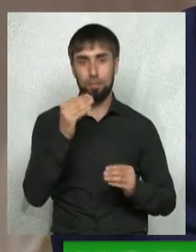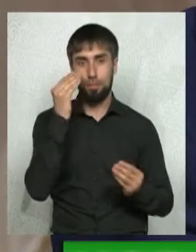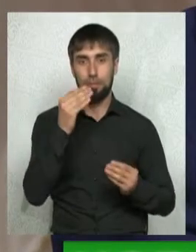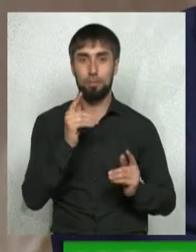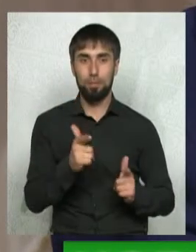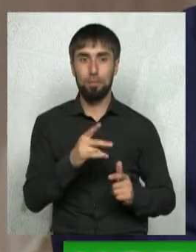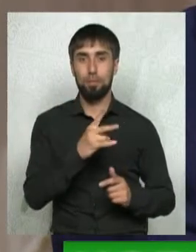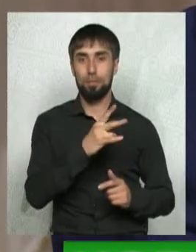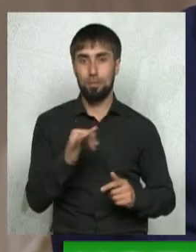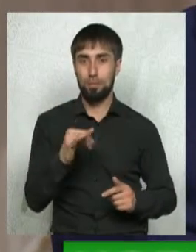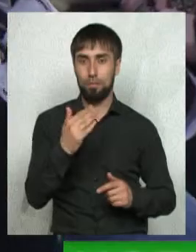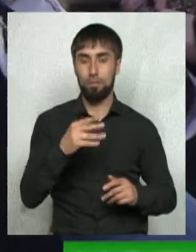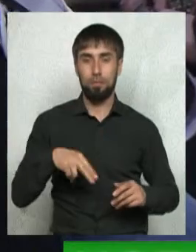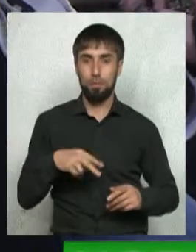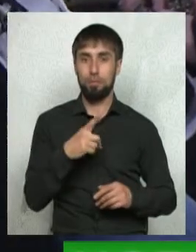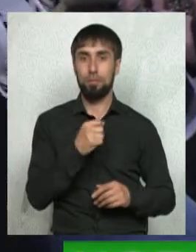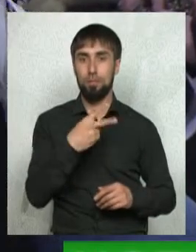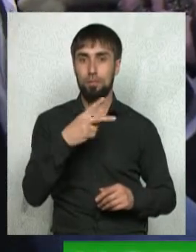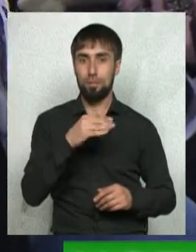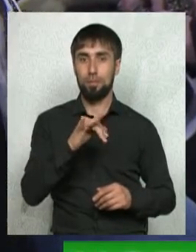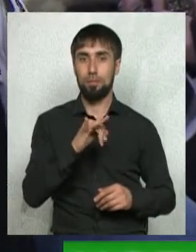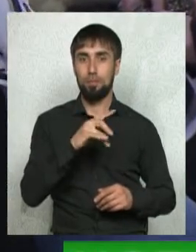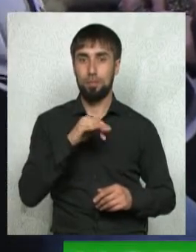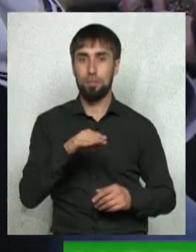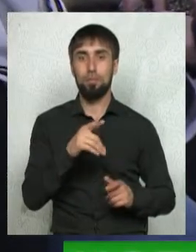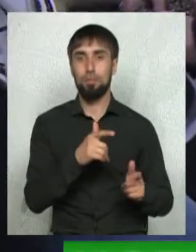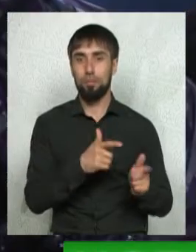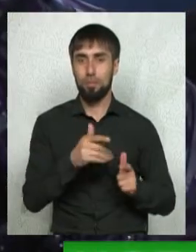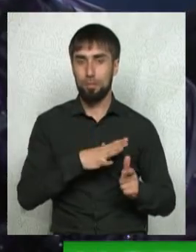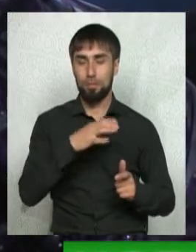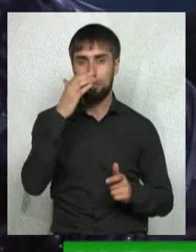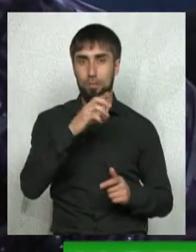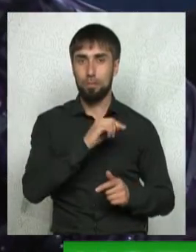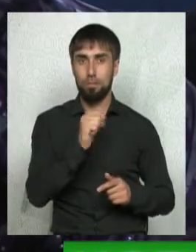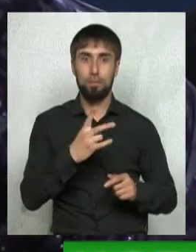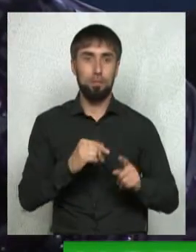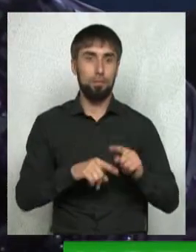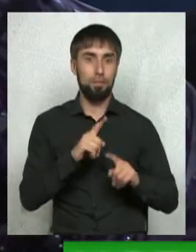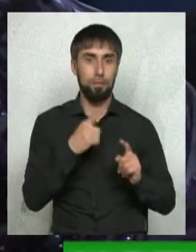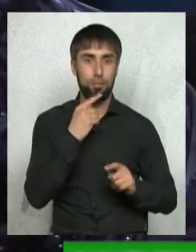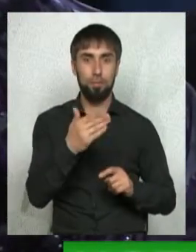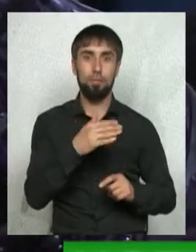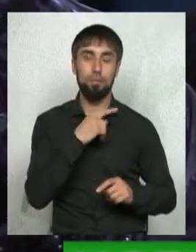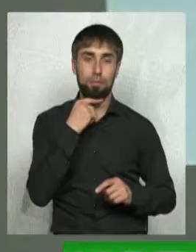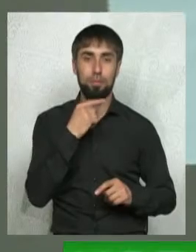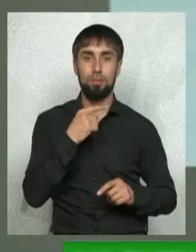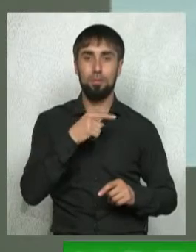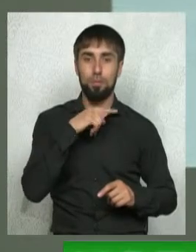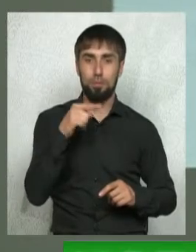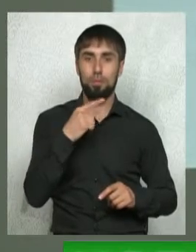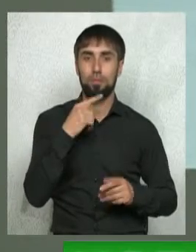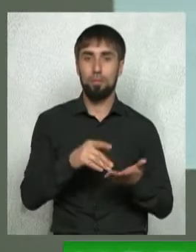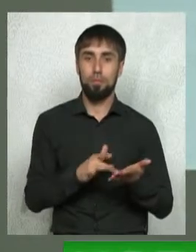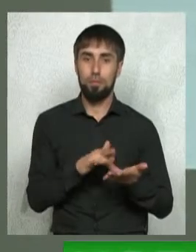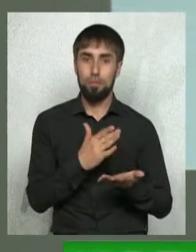директор НИИ Нина Барахоева. За 20 лет институт подготовил неплохую образовательную базу на родном языке в виде ингушско-русских словарей,